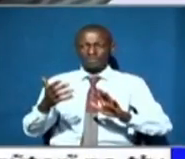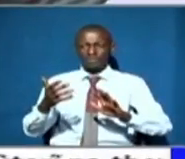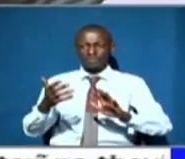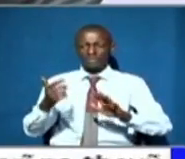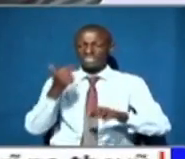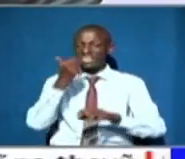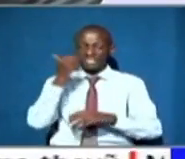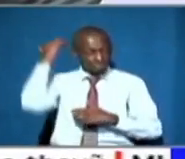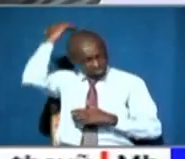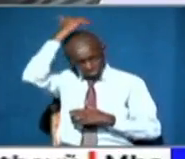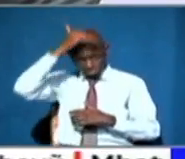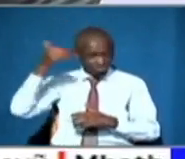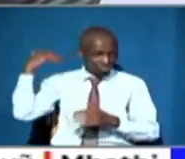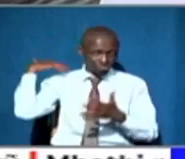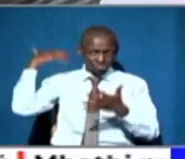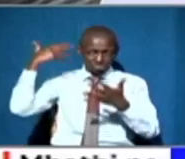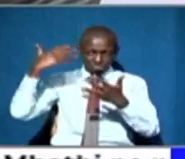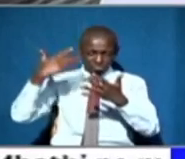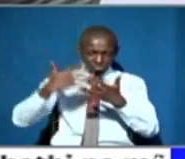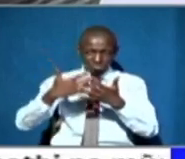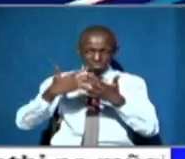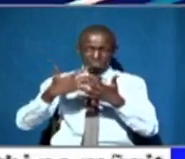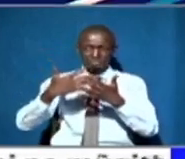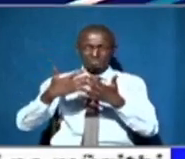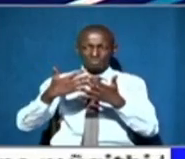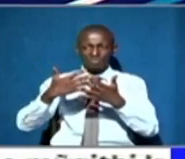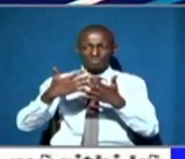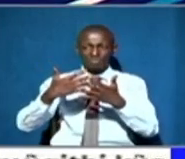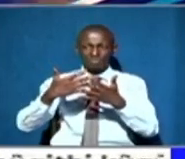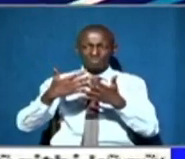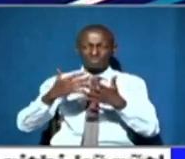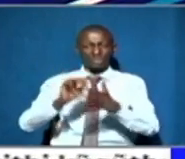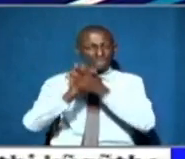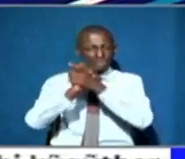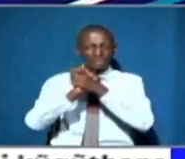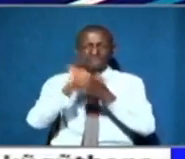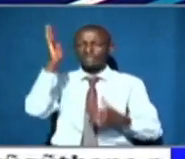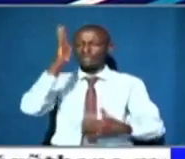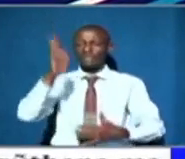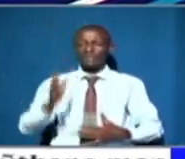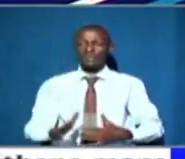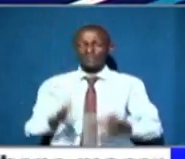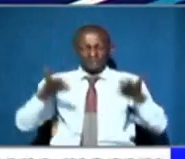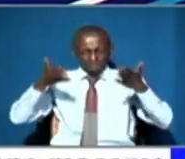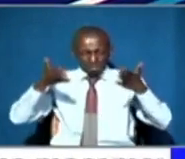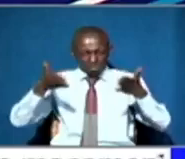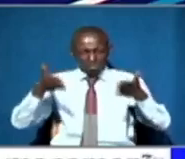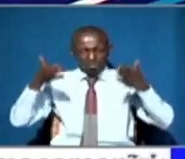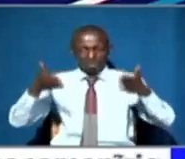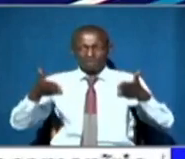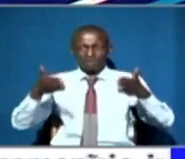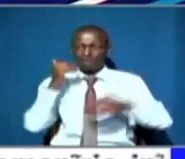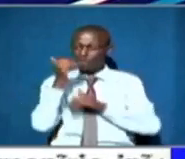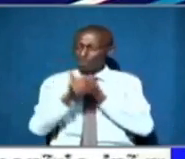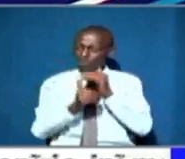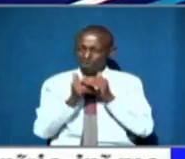akurinu kuma tene ni iganira na riu ri ni mwatuhuraga muno ithiwa ya riu githombo ini gitu riu nu tari wa githombo